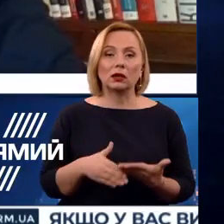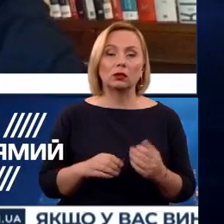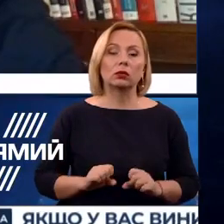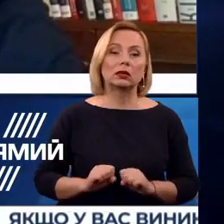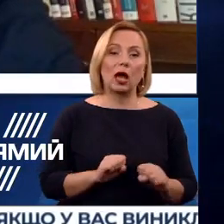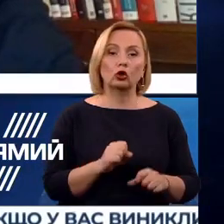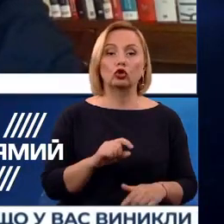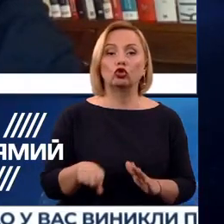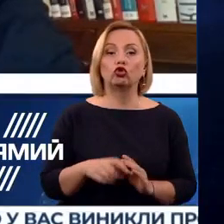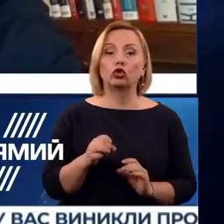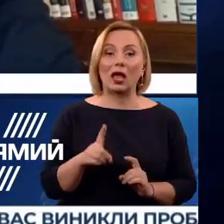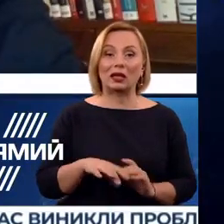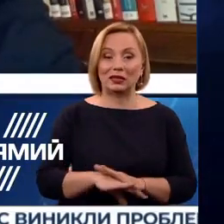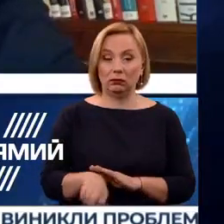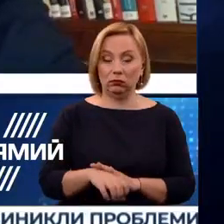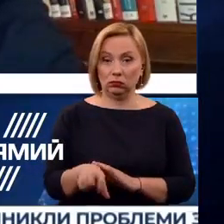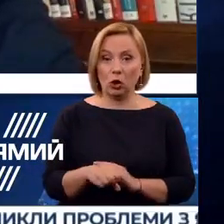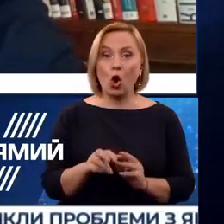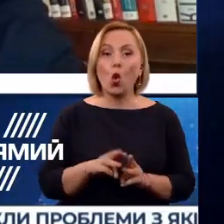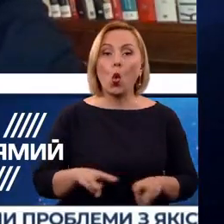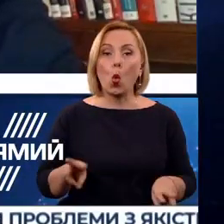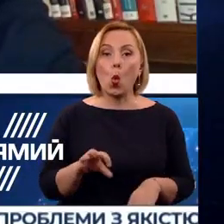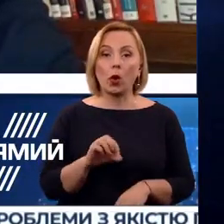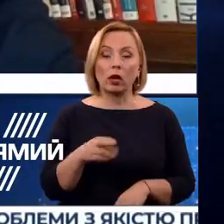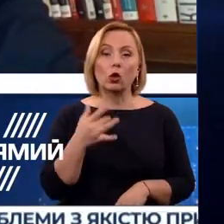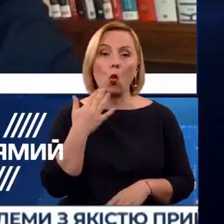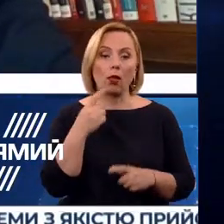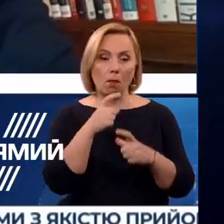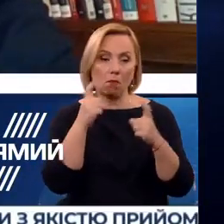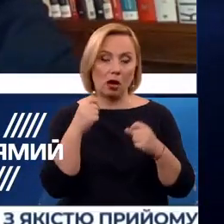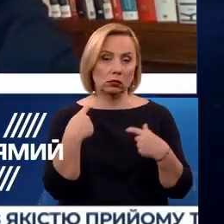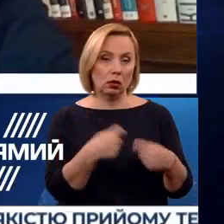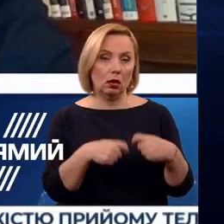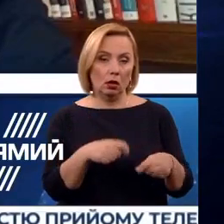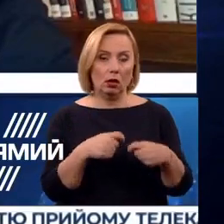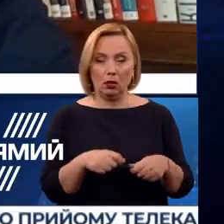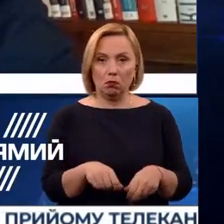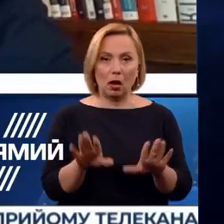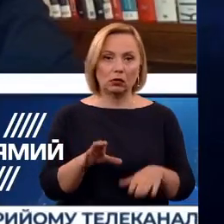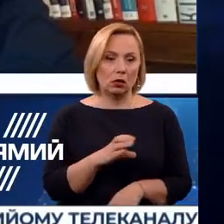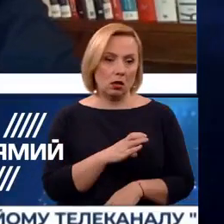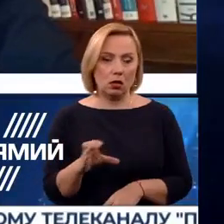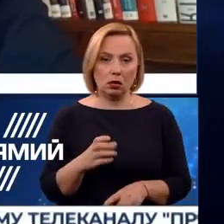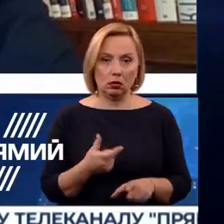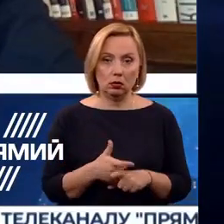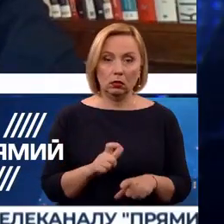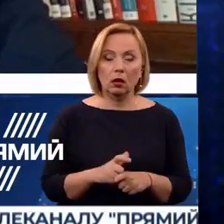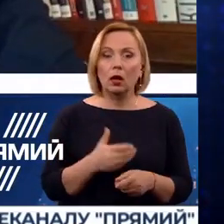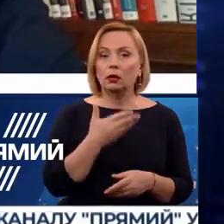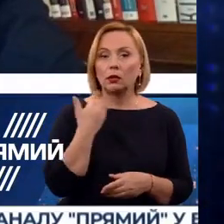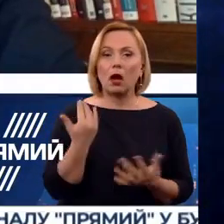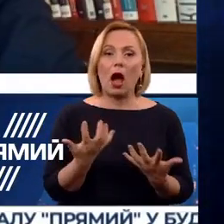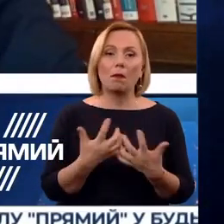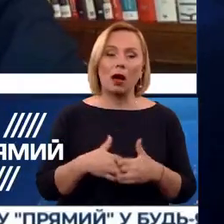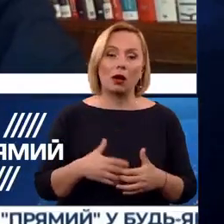мародерство попереднього уряду, коли масово вивозили з України засоби захисту і наживались на цьому. Немає апаратів